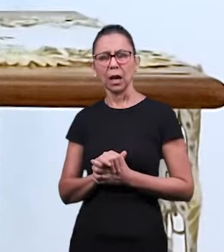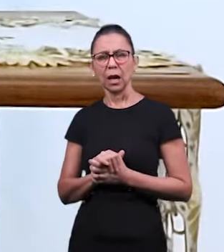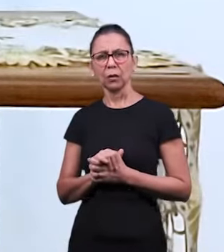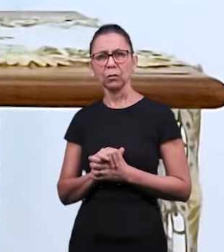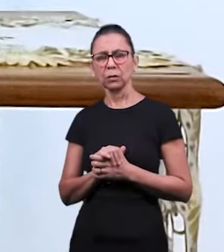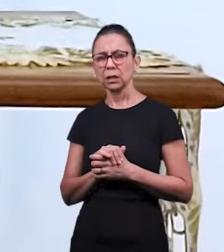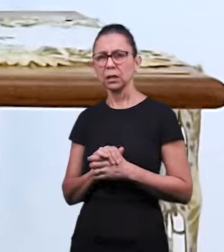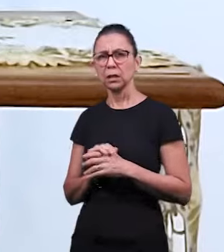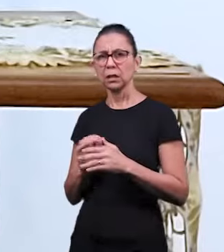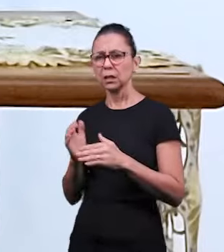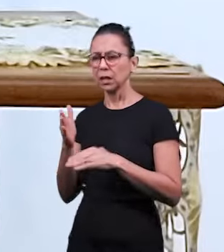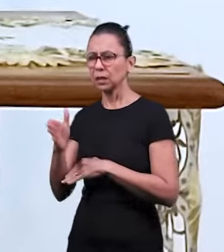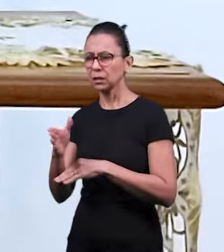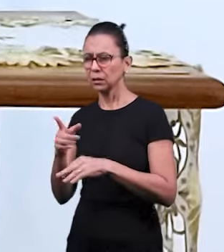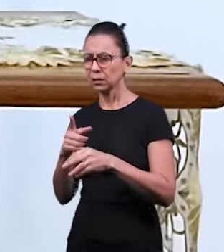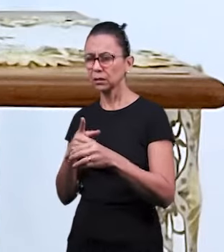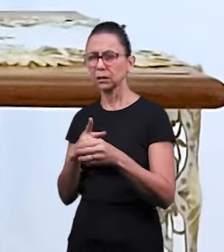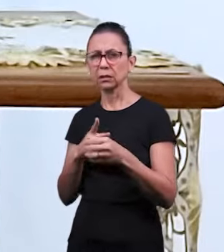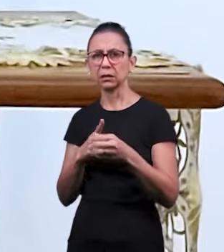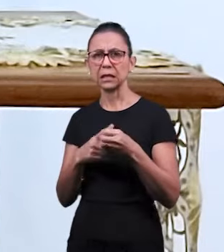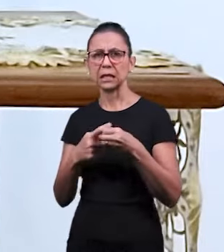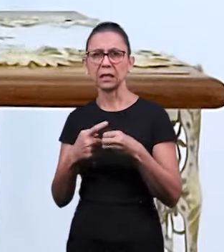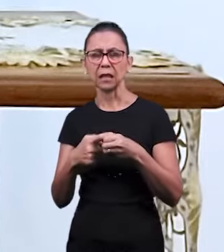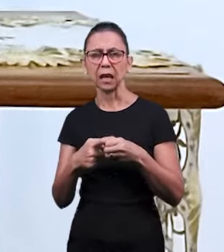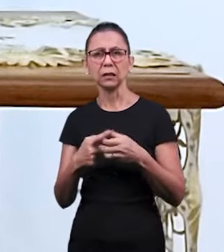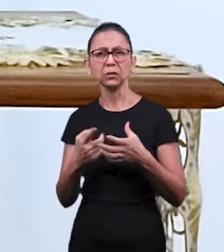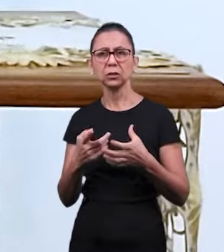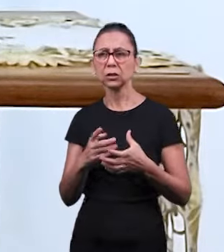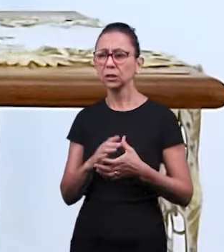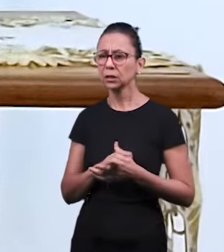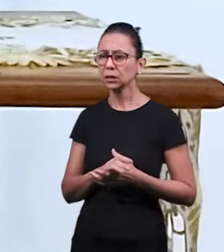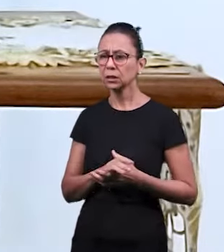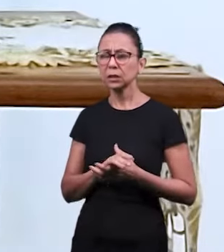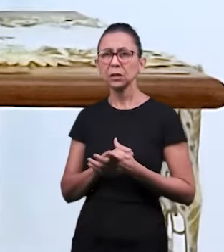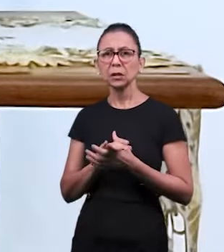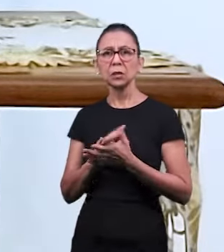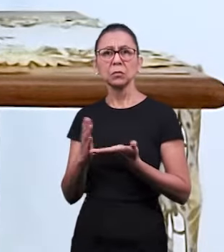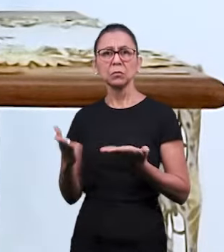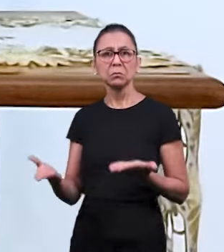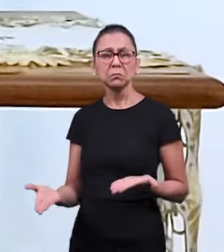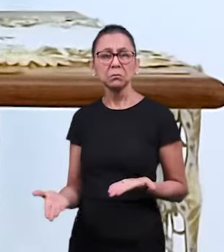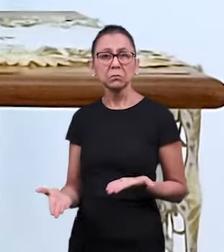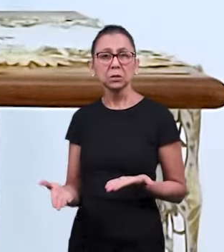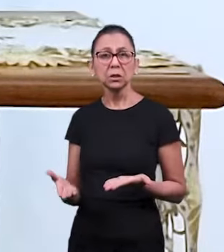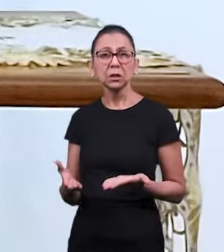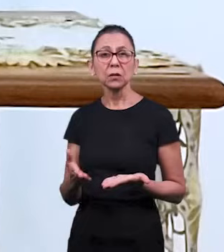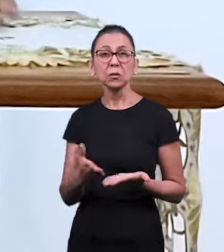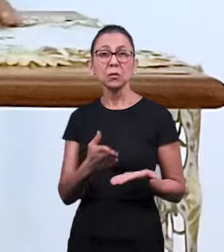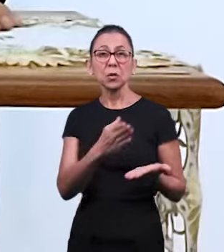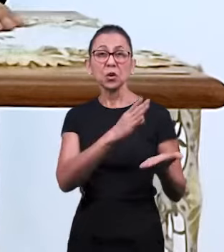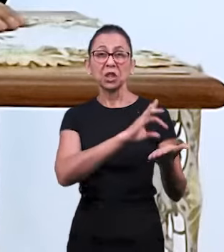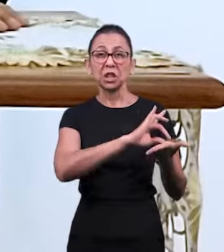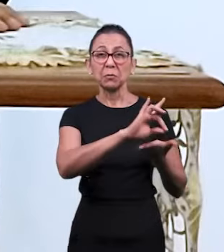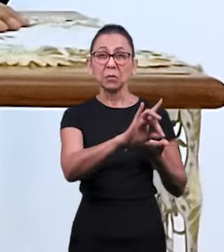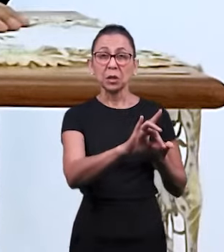ужасный. Амаликитяне напали на его дом, все разрушили и увели в рабство